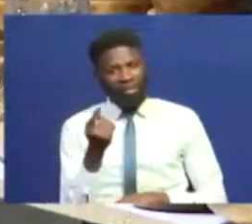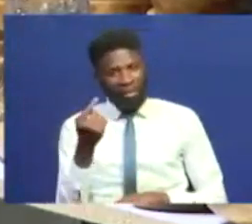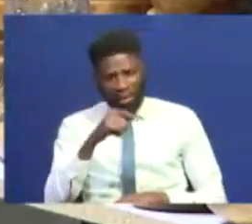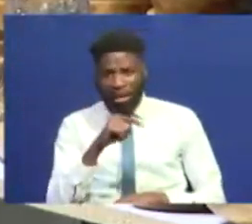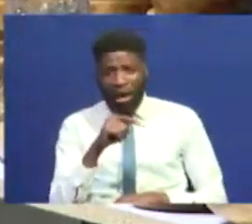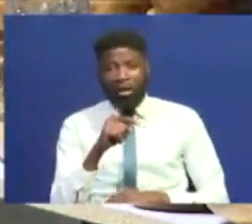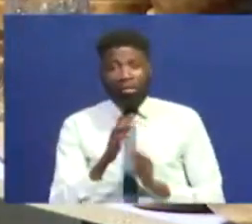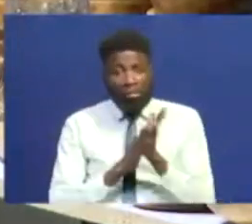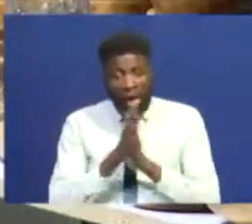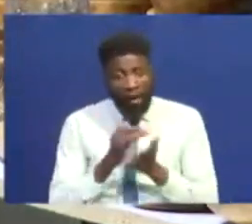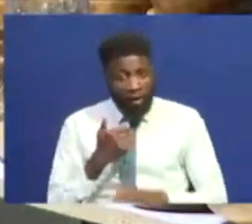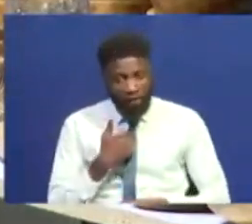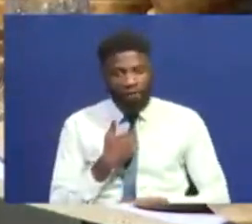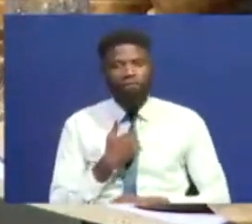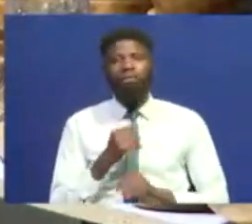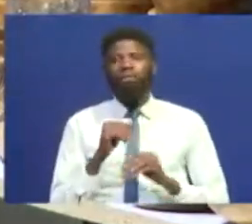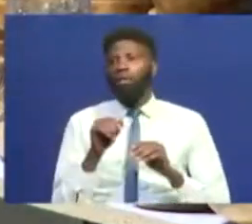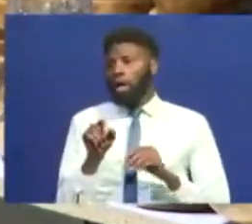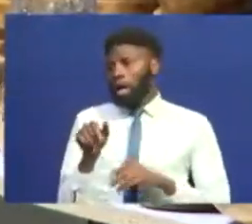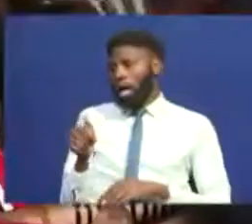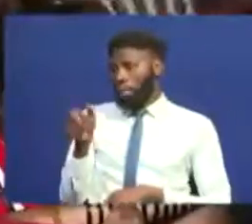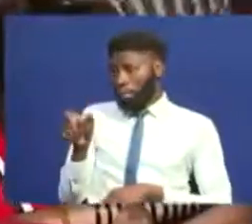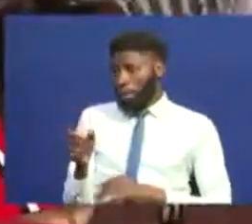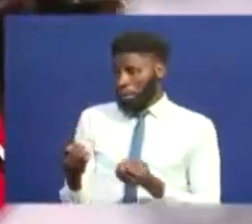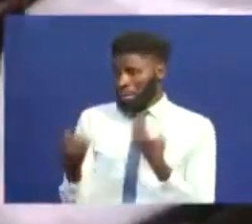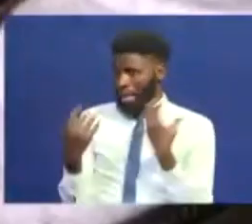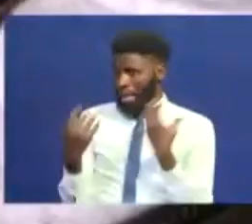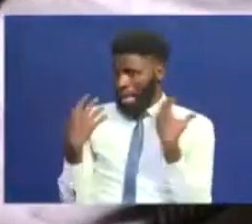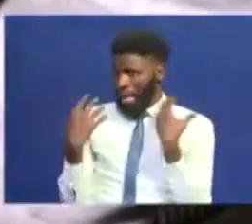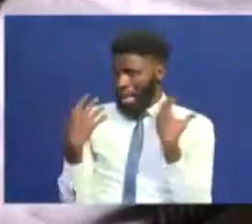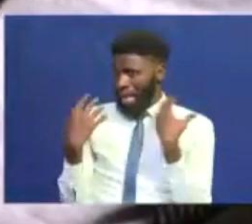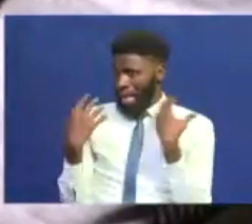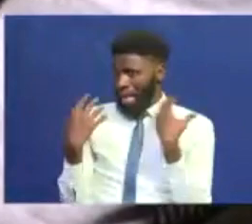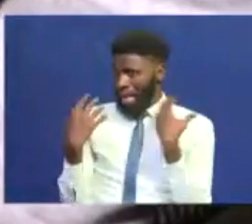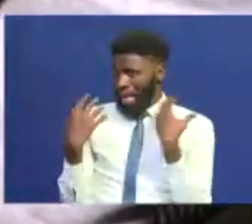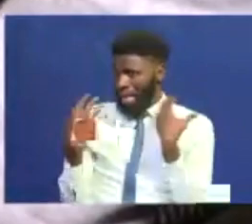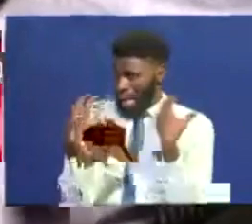kwa mtu anakaa na mtu anajua kuchonga, uende kwa mtu anajua ujue